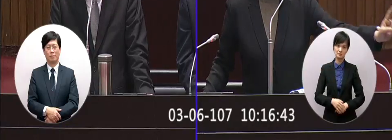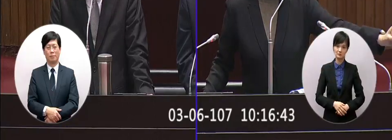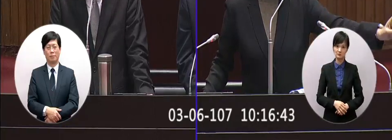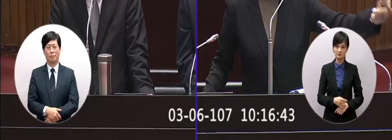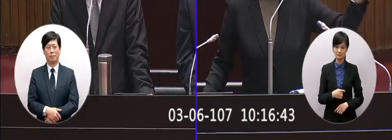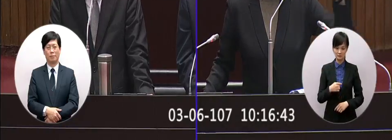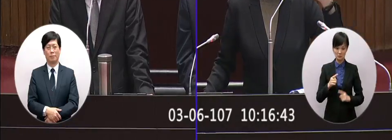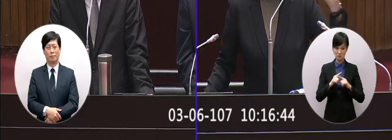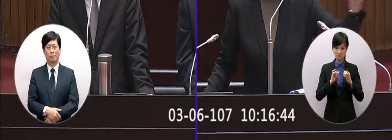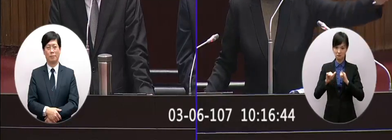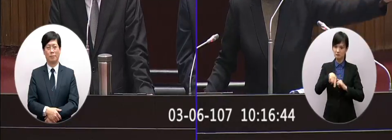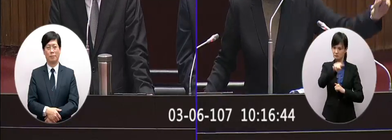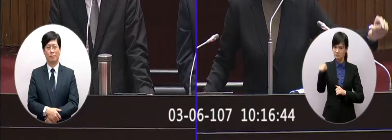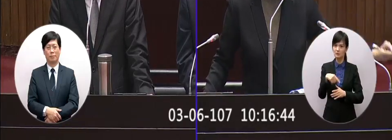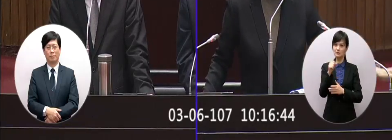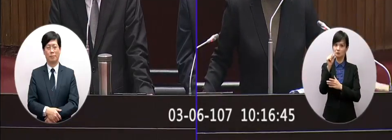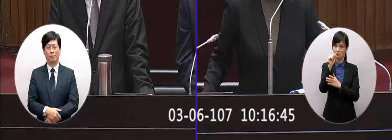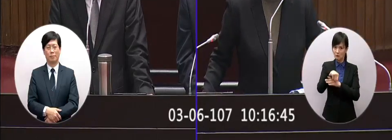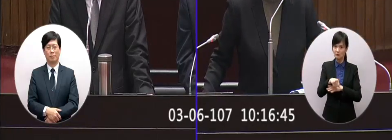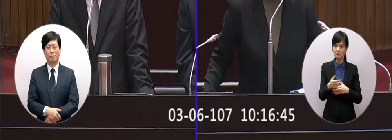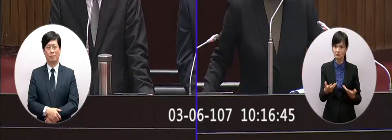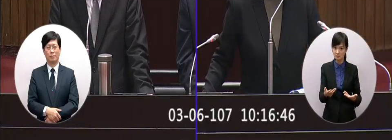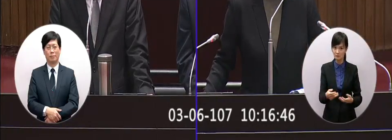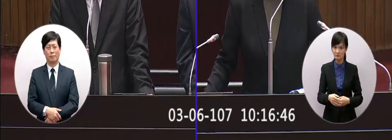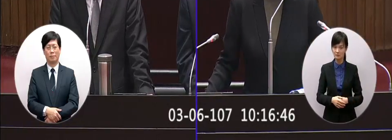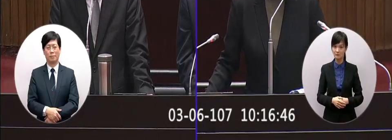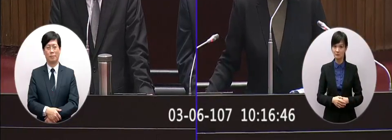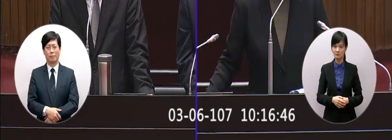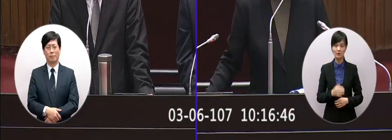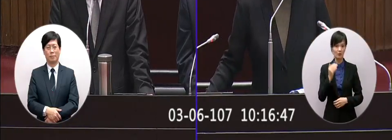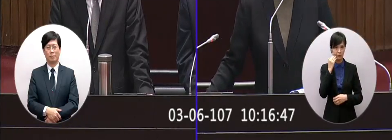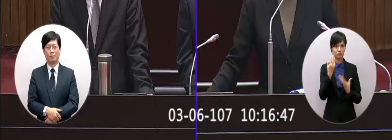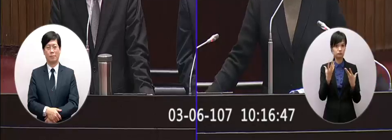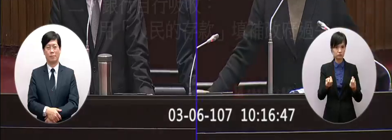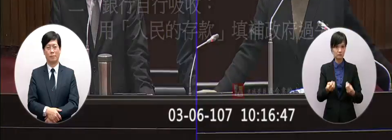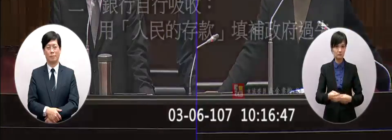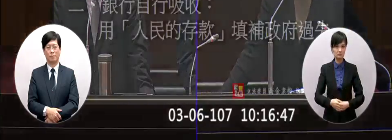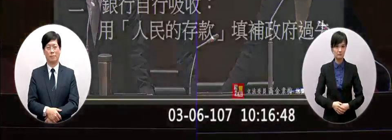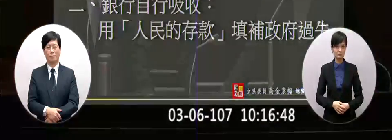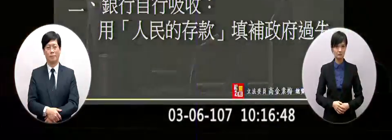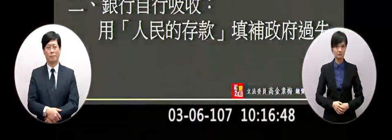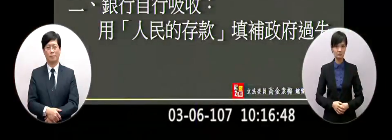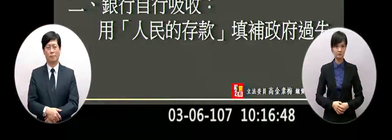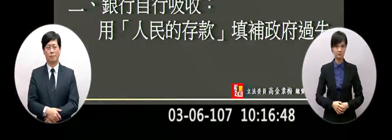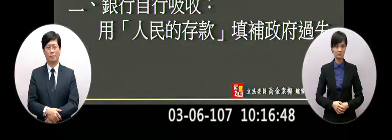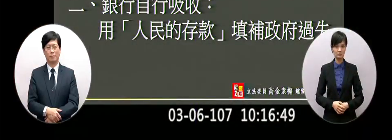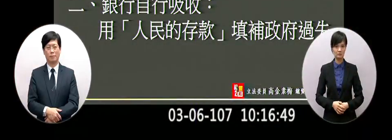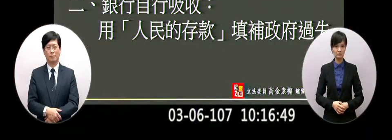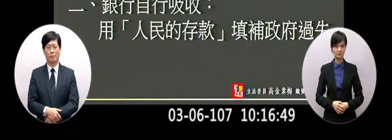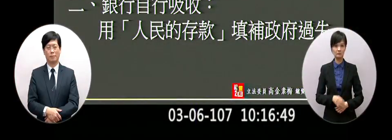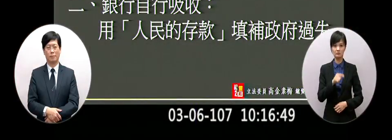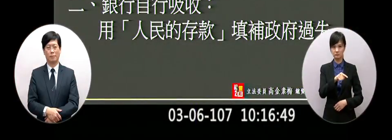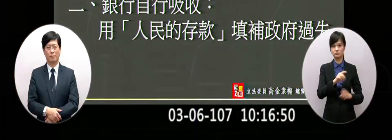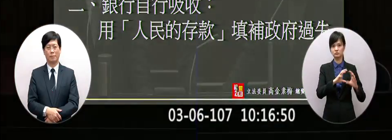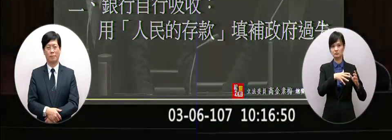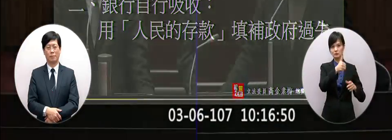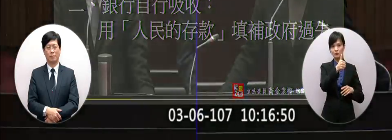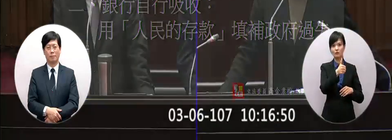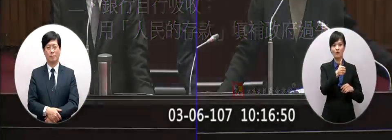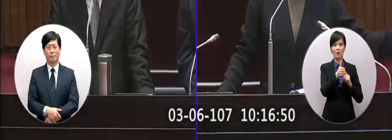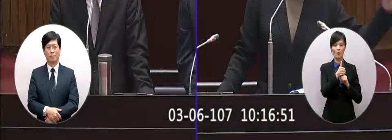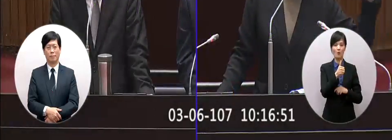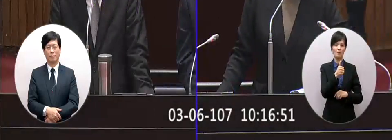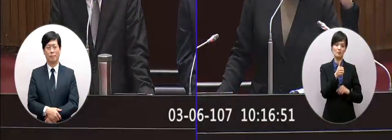用1000亿去支援新南向国吗？如果没有的话，这就是总统一人交办